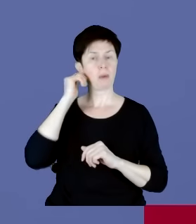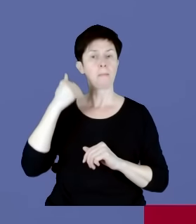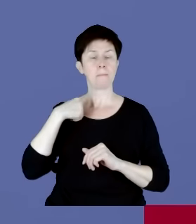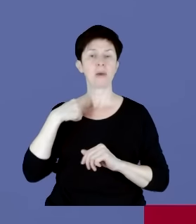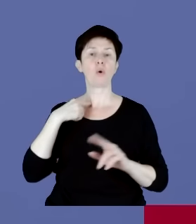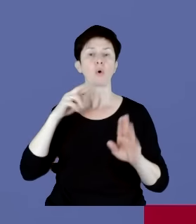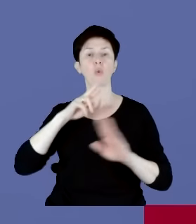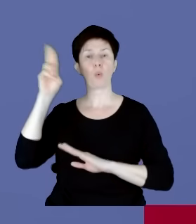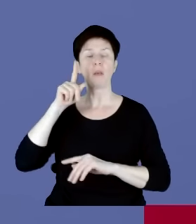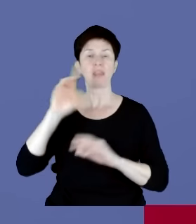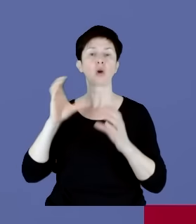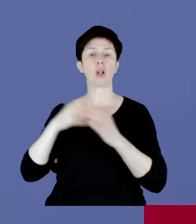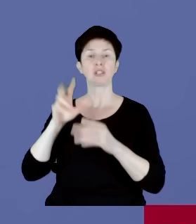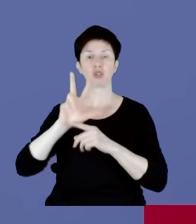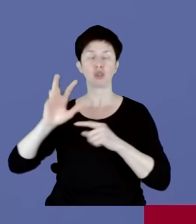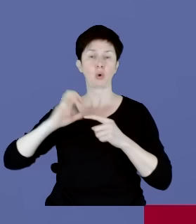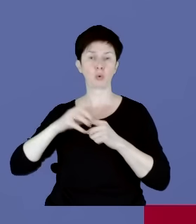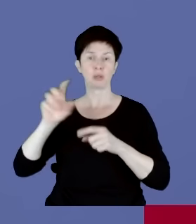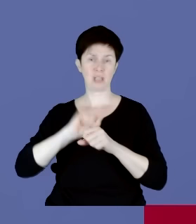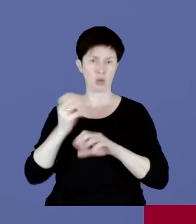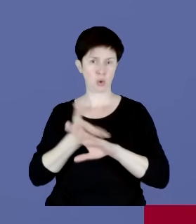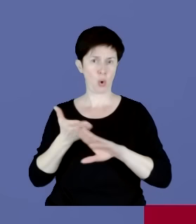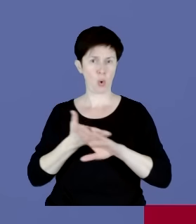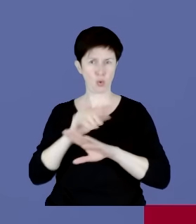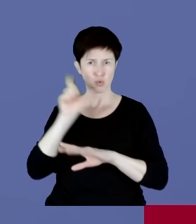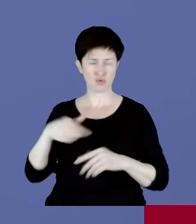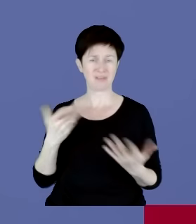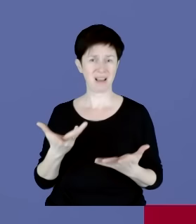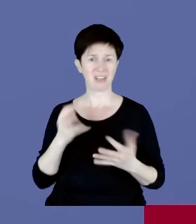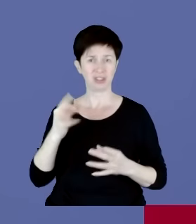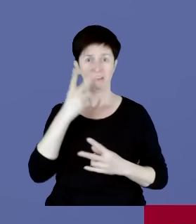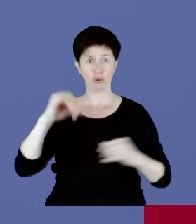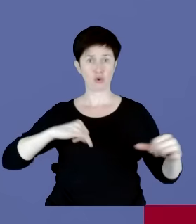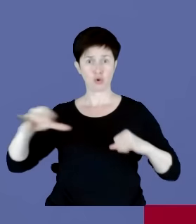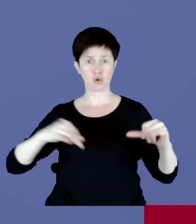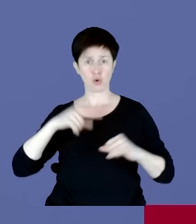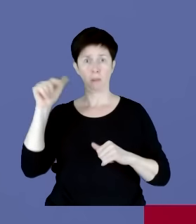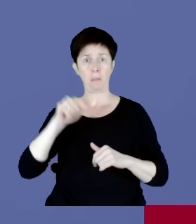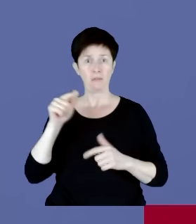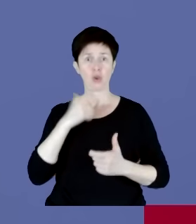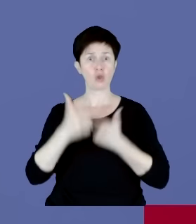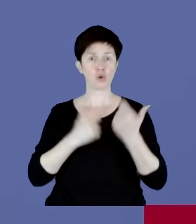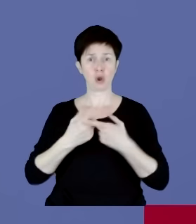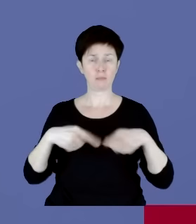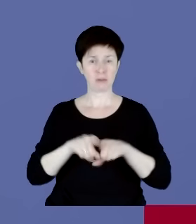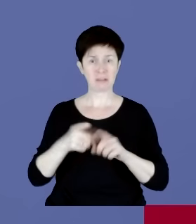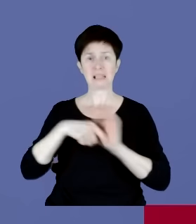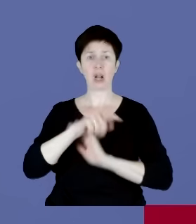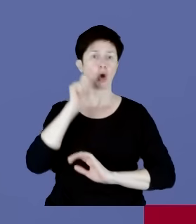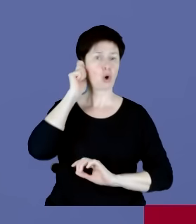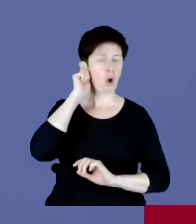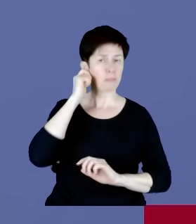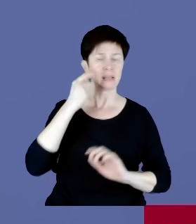13 grudnia, zostały oszukane, bo dzisiaj widzimy, że ten rząd, który miał być rządem sprawczości, zarówno dla kobiet, jak i dla